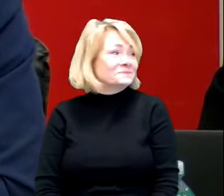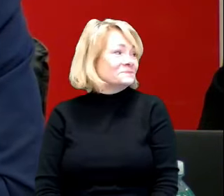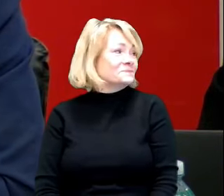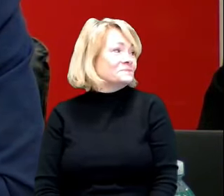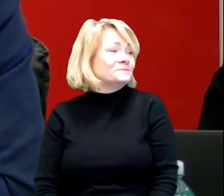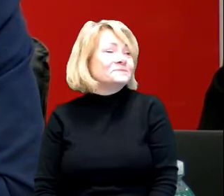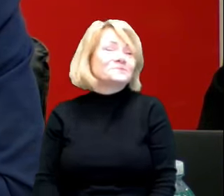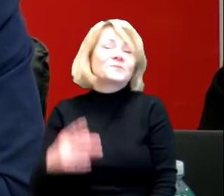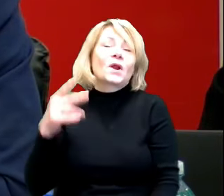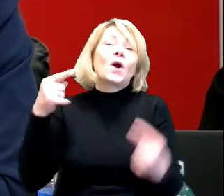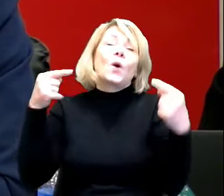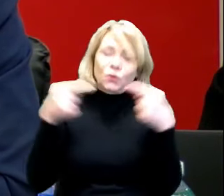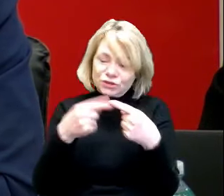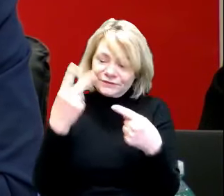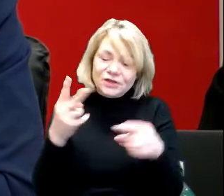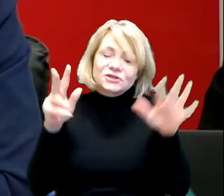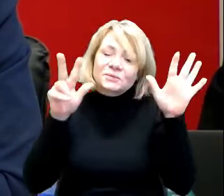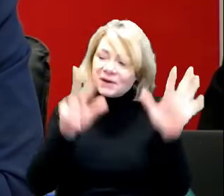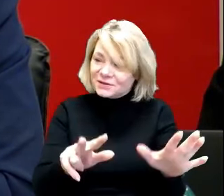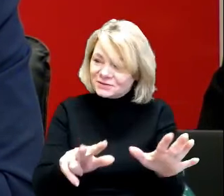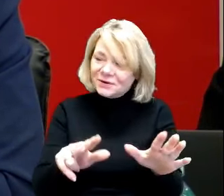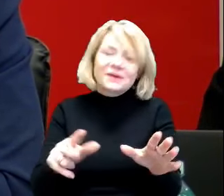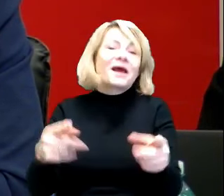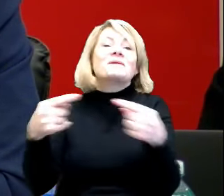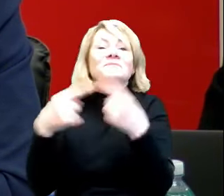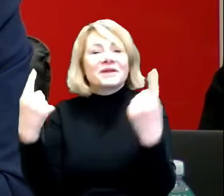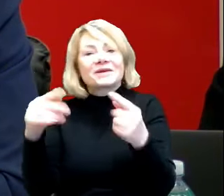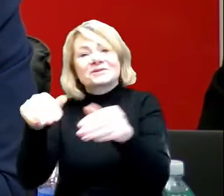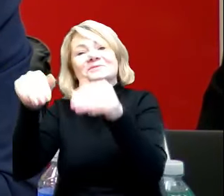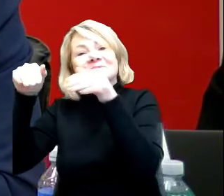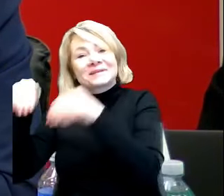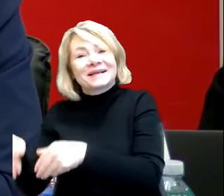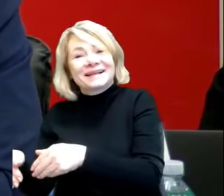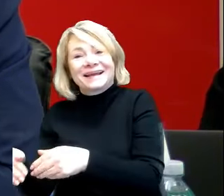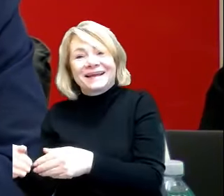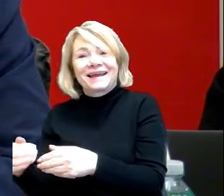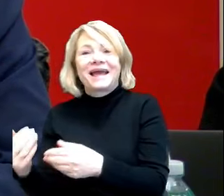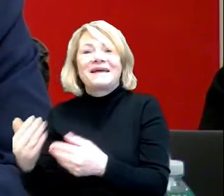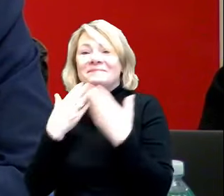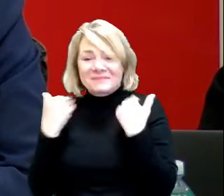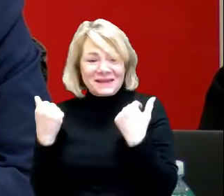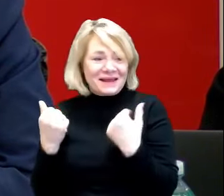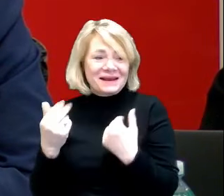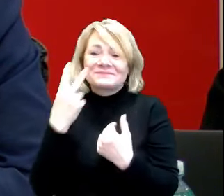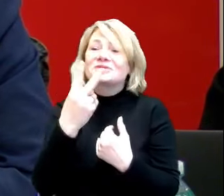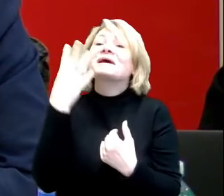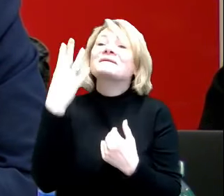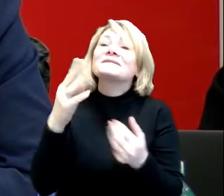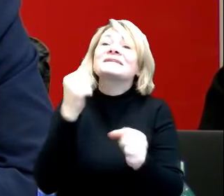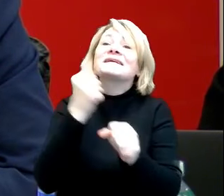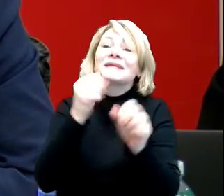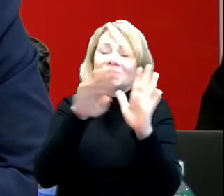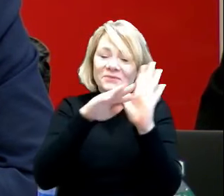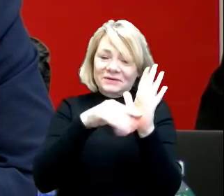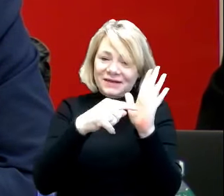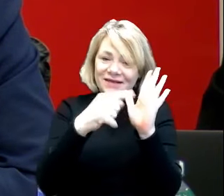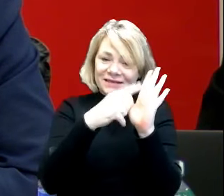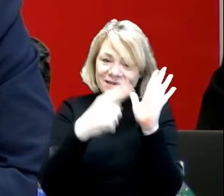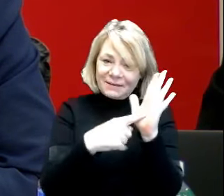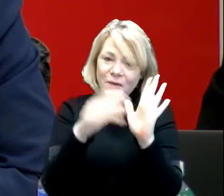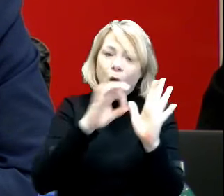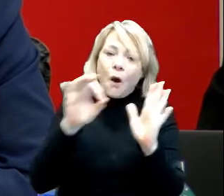už 28 prieš ir susilaikiusių nėra dėkoju 24 darbotvarkės klausimas dėl savivaldybės būstų